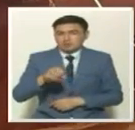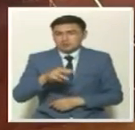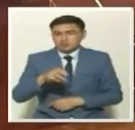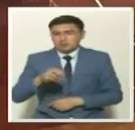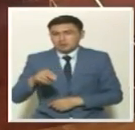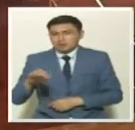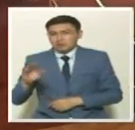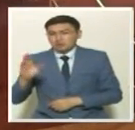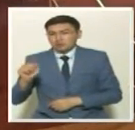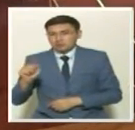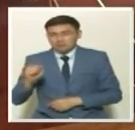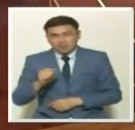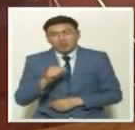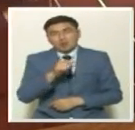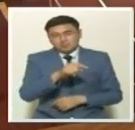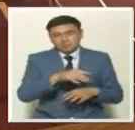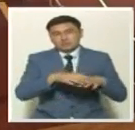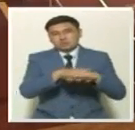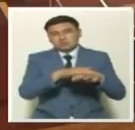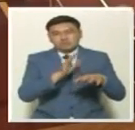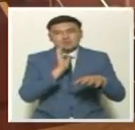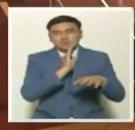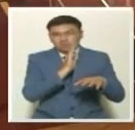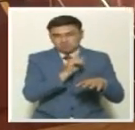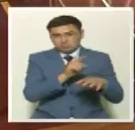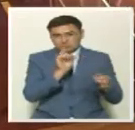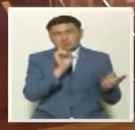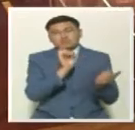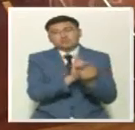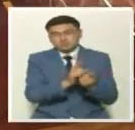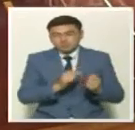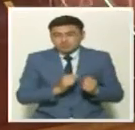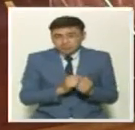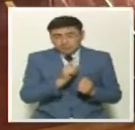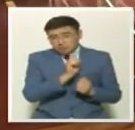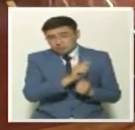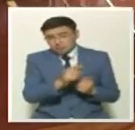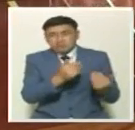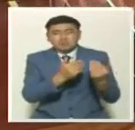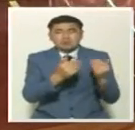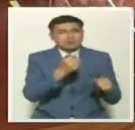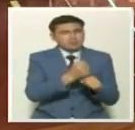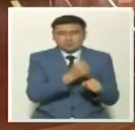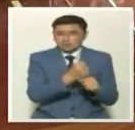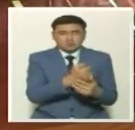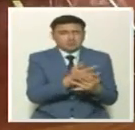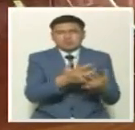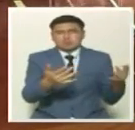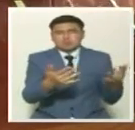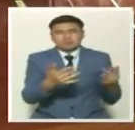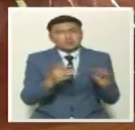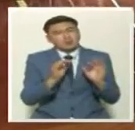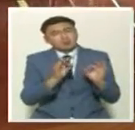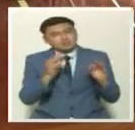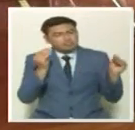іскер әйелдермен кездесті. Білім беру мәдениет сияқты түрлі салада қызмет ететін мамандар мәжілісменге өздерін толғандырған сауалдарын қойды.